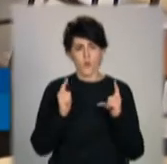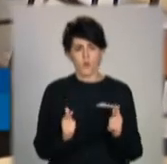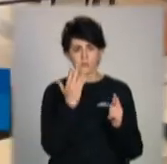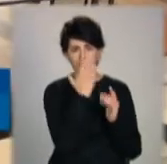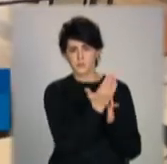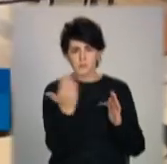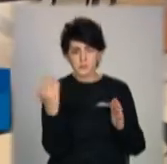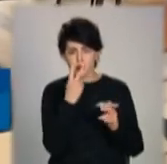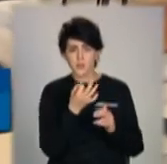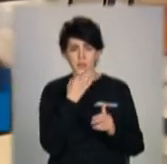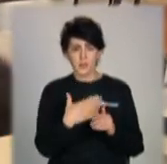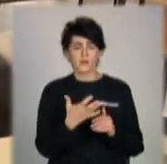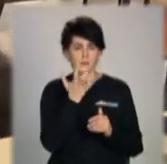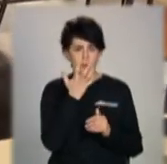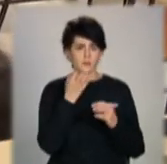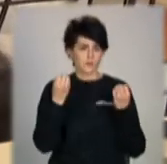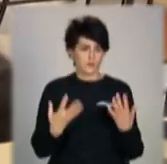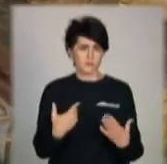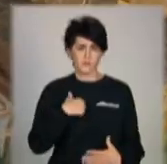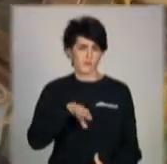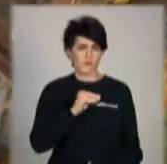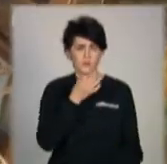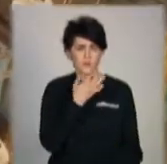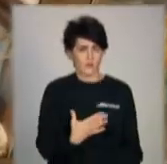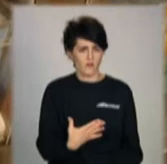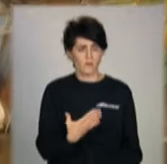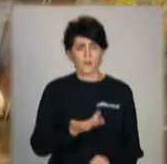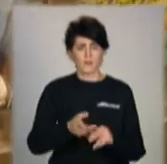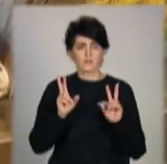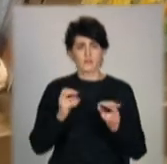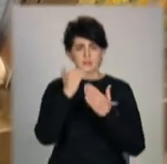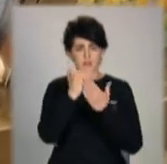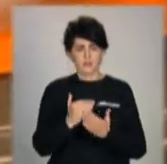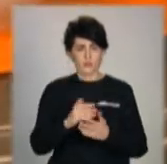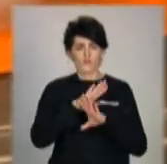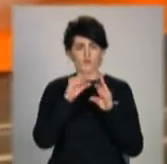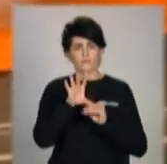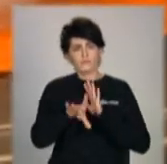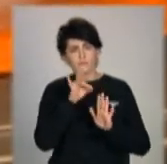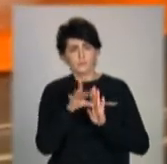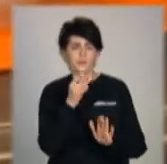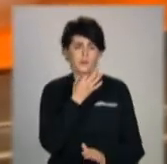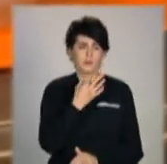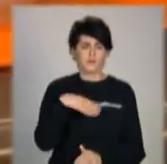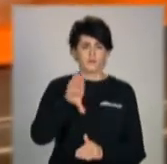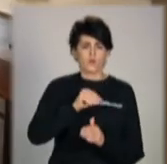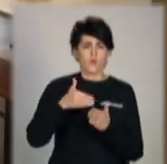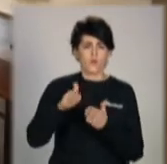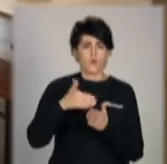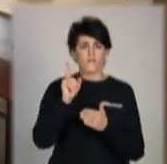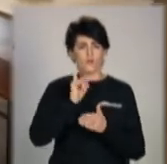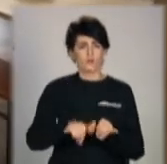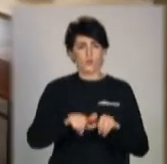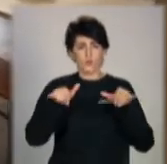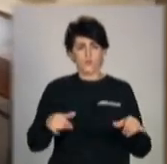выбирал. Еда теплая, подается свежая, мне все нравится. Завдяки системе шведского стола все больше учнів відмовляються від перекусів